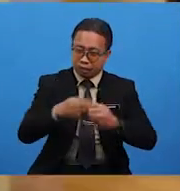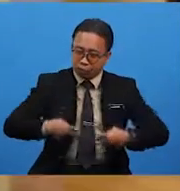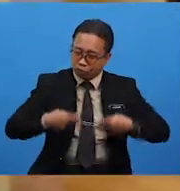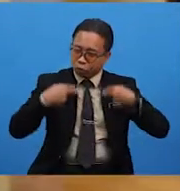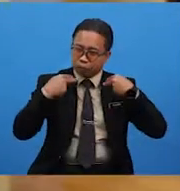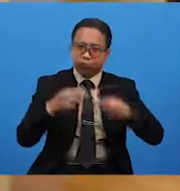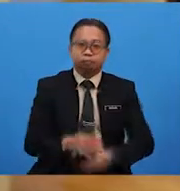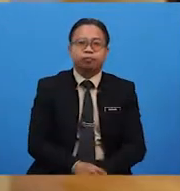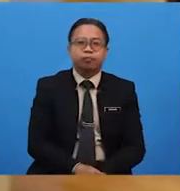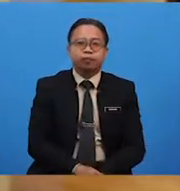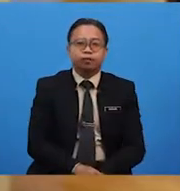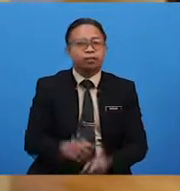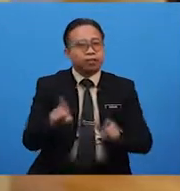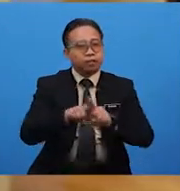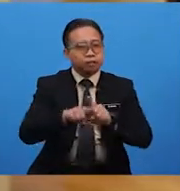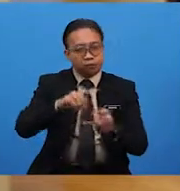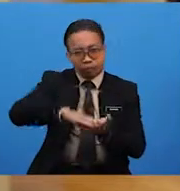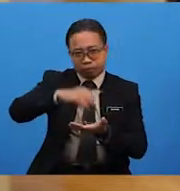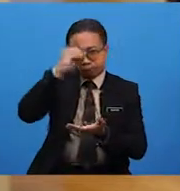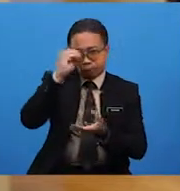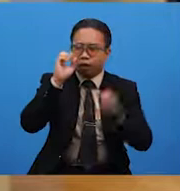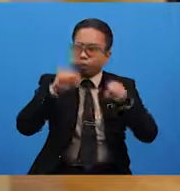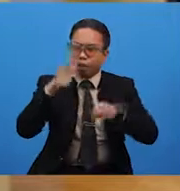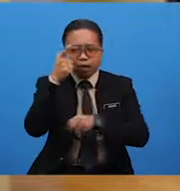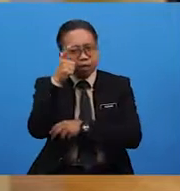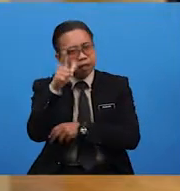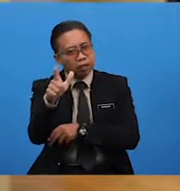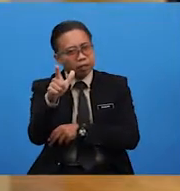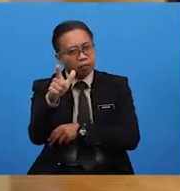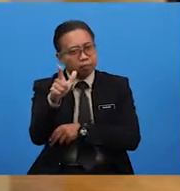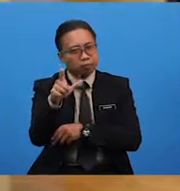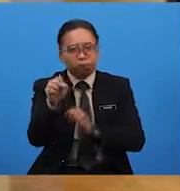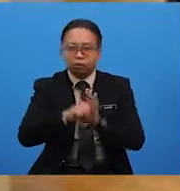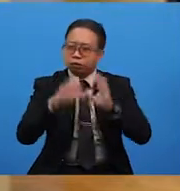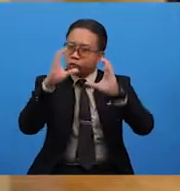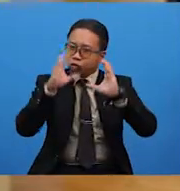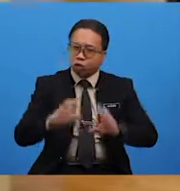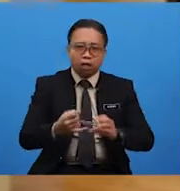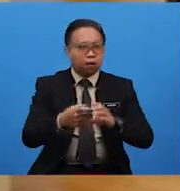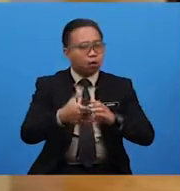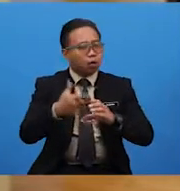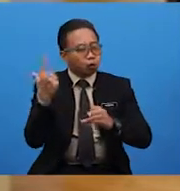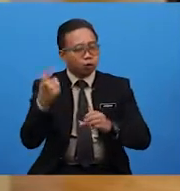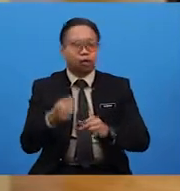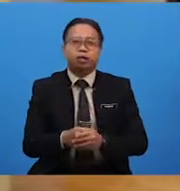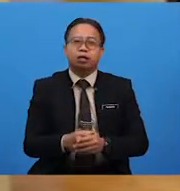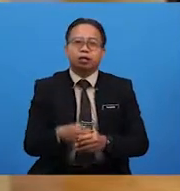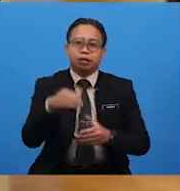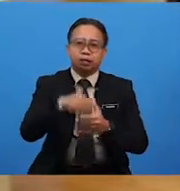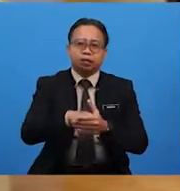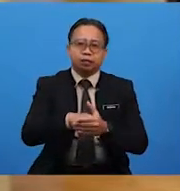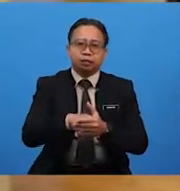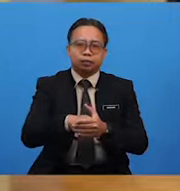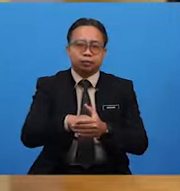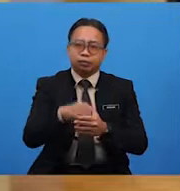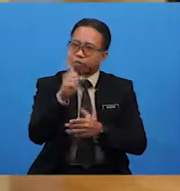tak pejagoan sebagai kita sama-sama belajar dengan anak kita boleh melihat sesuatu itu kita hanya melihat seri luaran tetapi dalam satu karya kadang-kadang